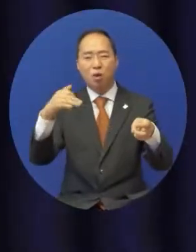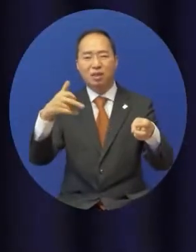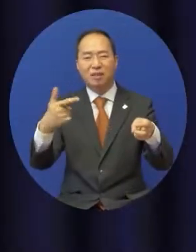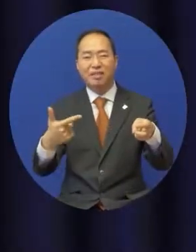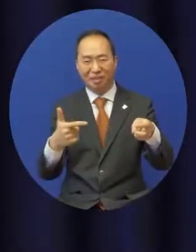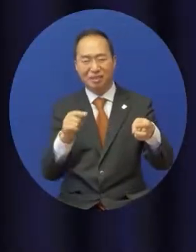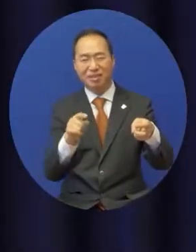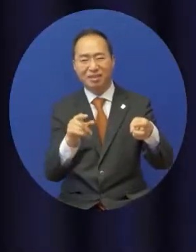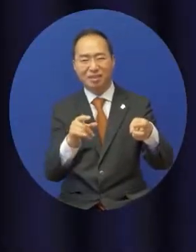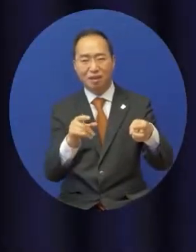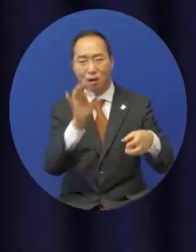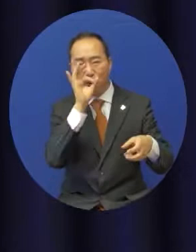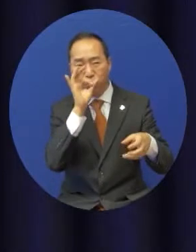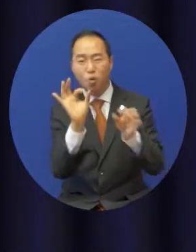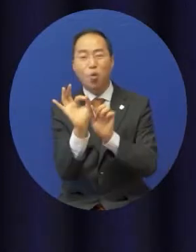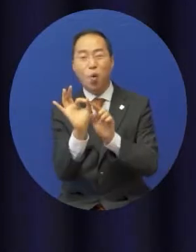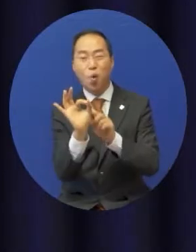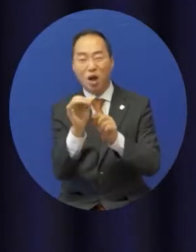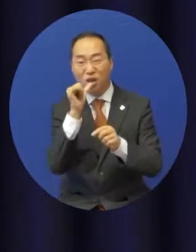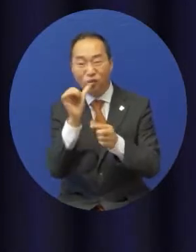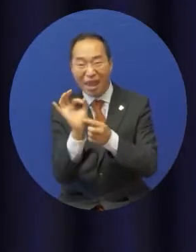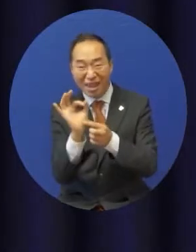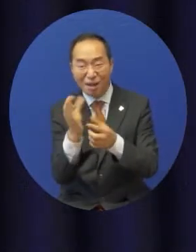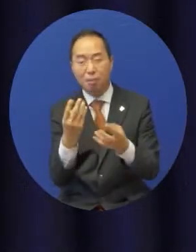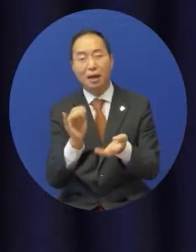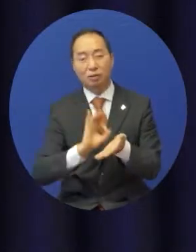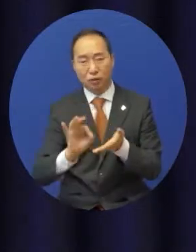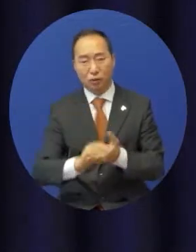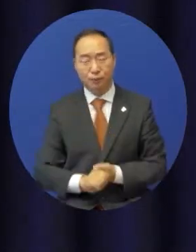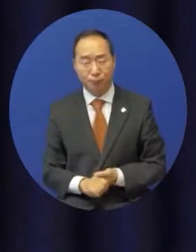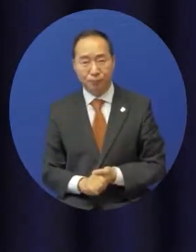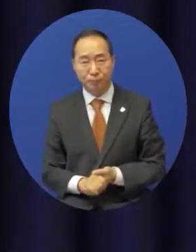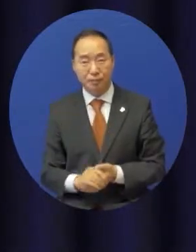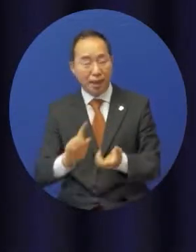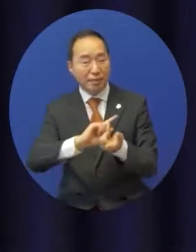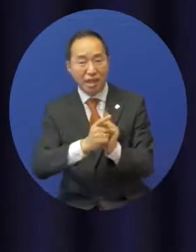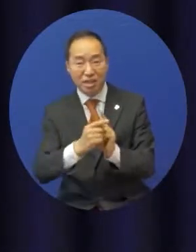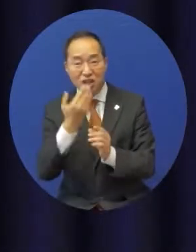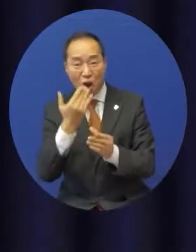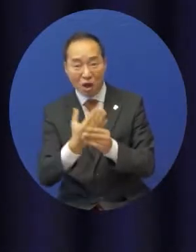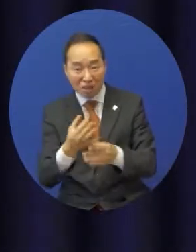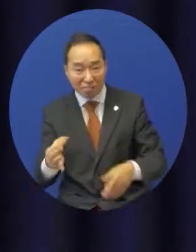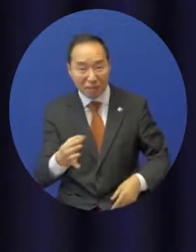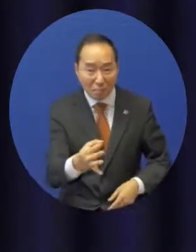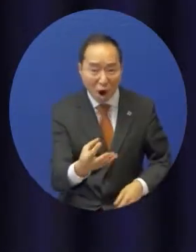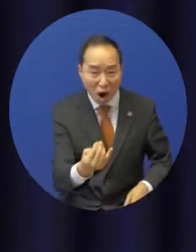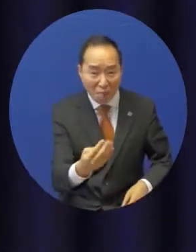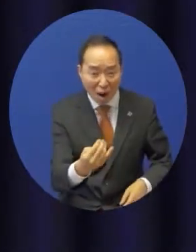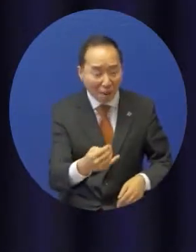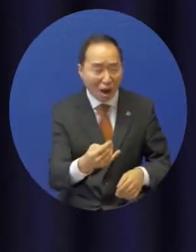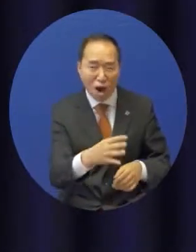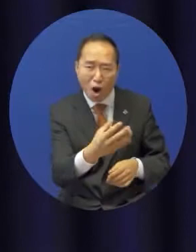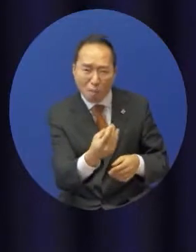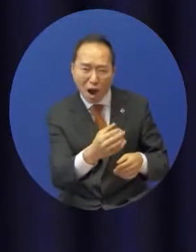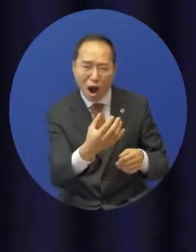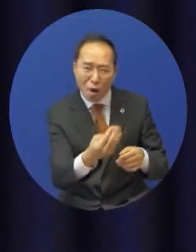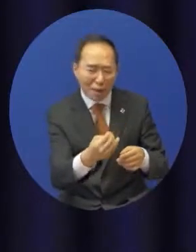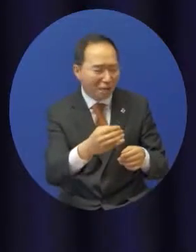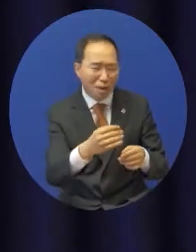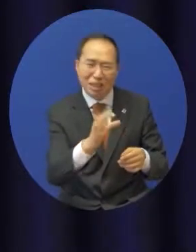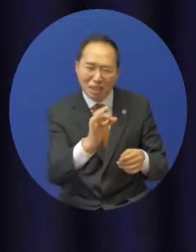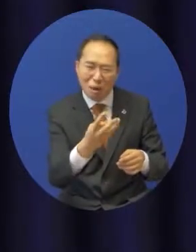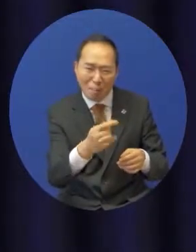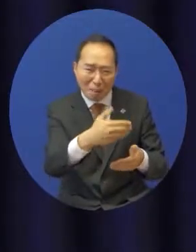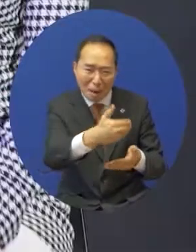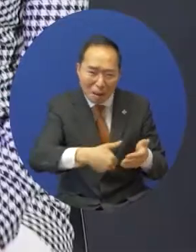썼거든요. 왜냐면은 그 토큰 내지 않고 현금을 내면 일일이 계산을 하고 거스름돈